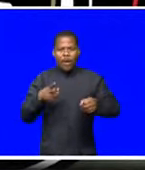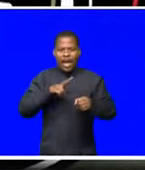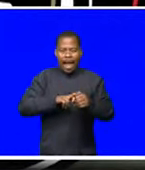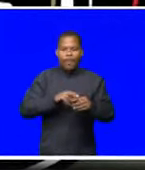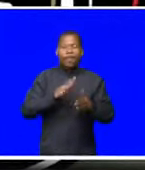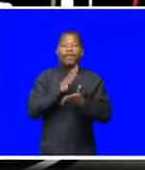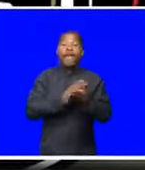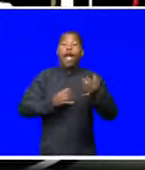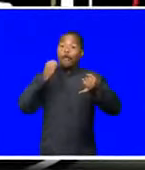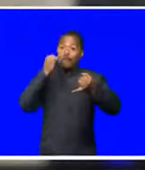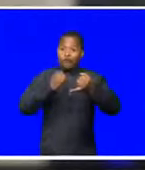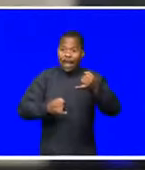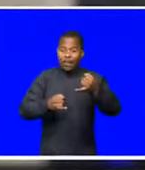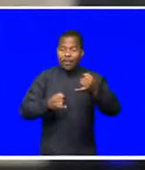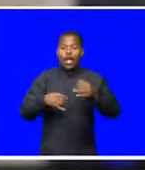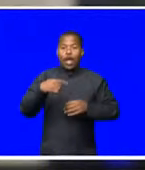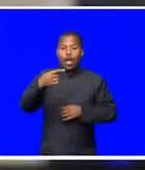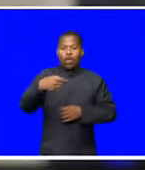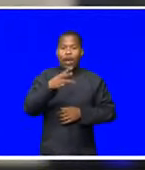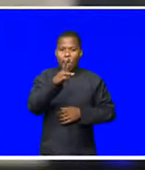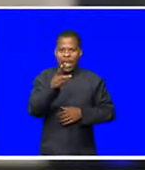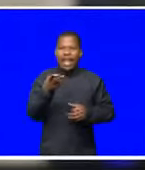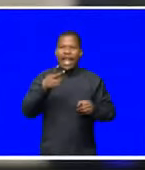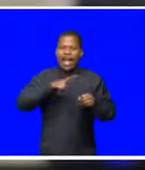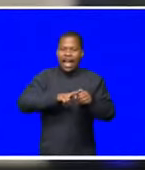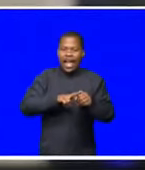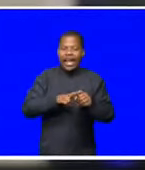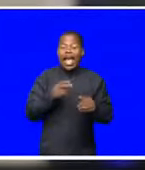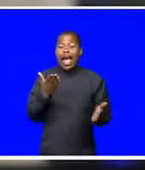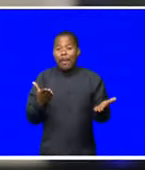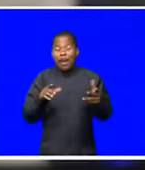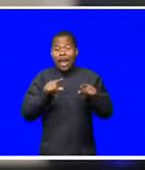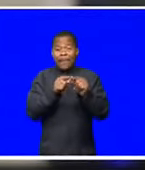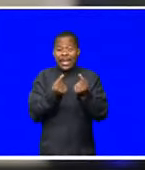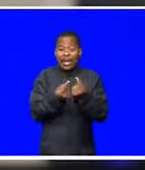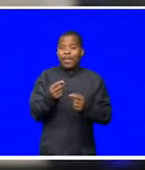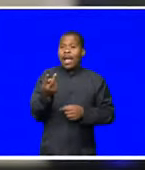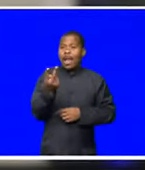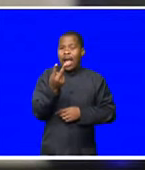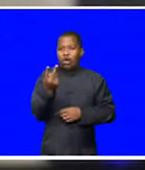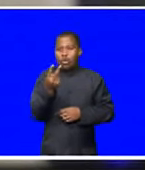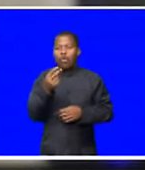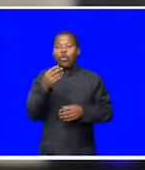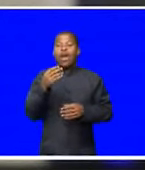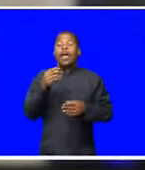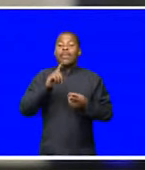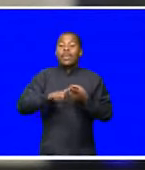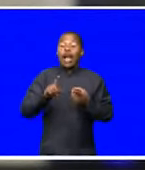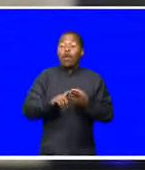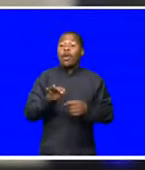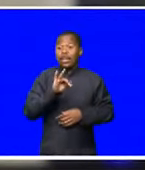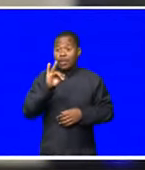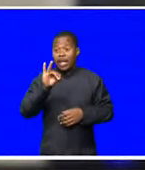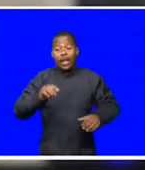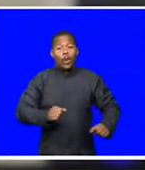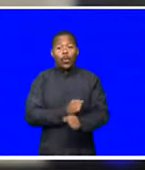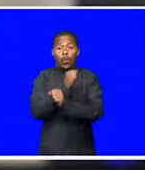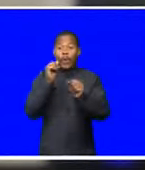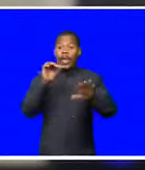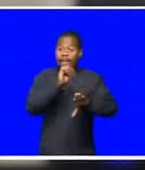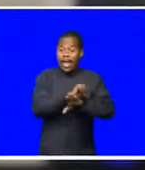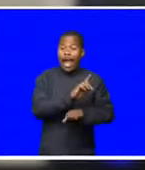itawuchubeka kulembela somvo lapho khona lamacembu lamabili anawo amathuba ukuthi anganqoba imilete yawo yesibili njengoba tabadlalela